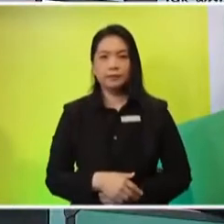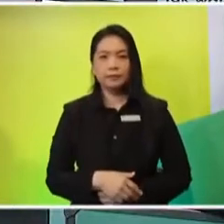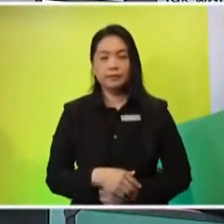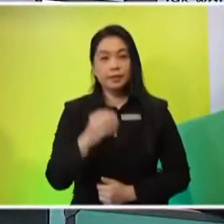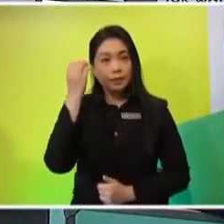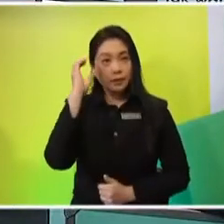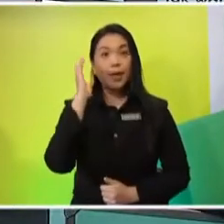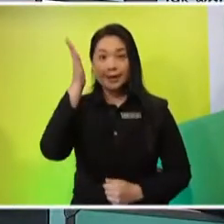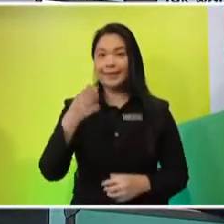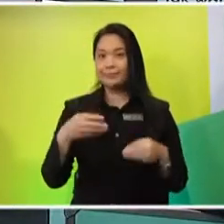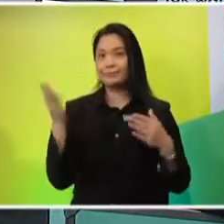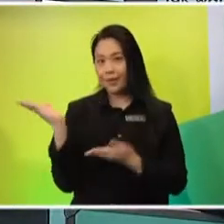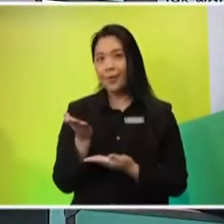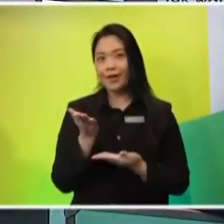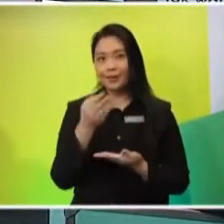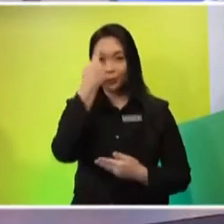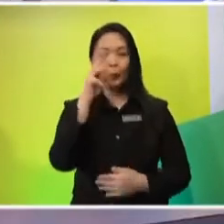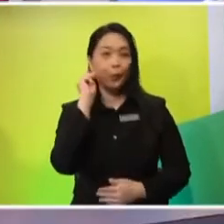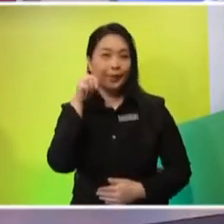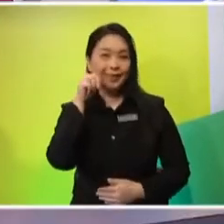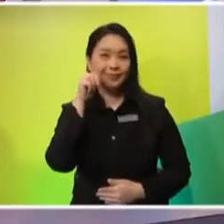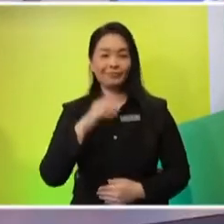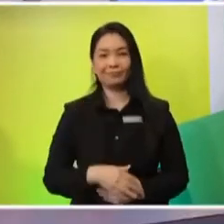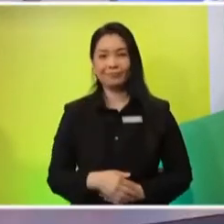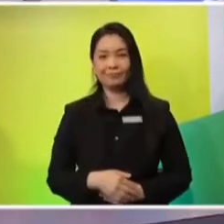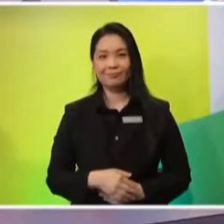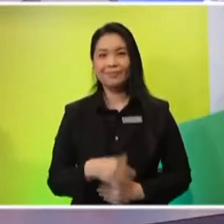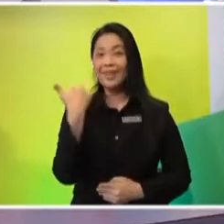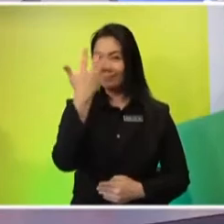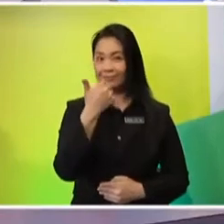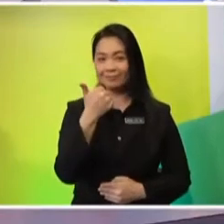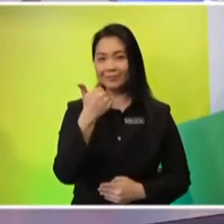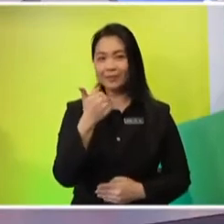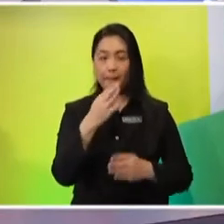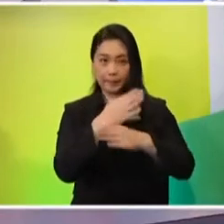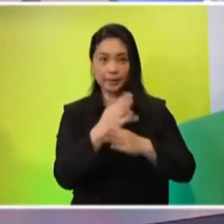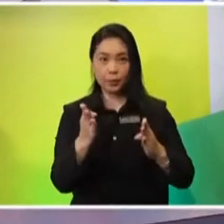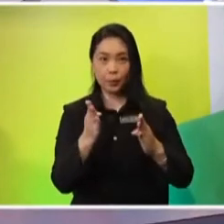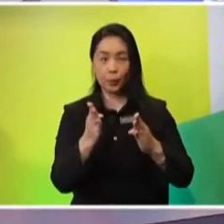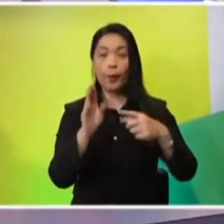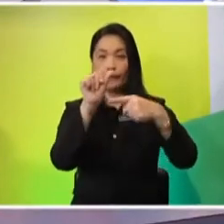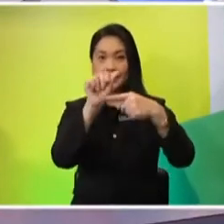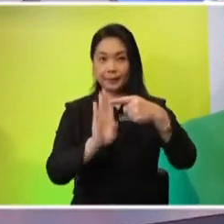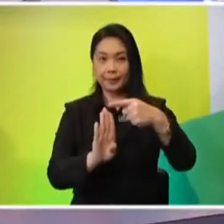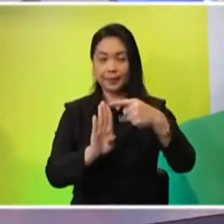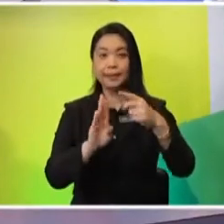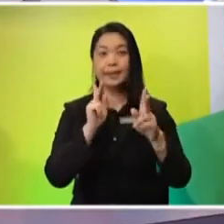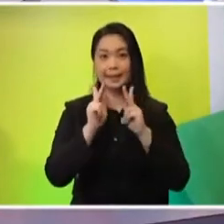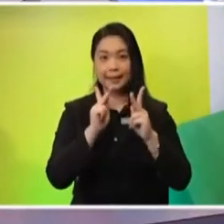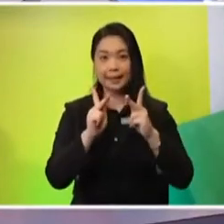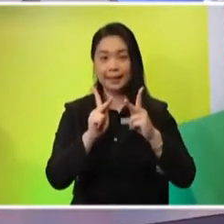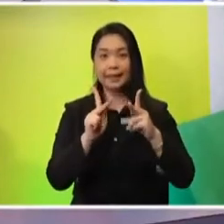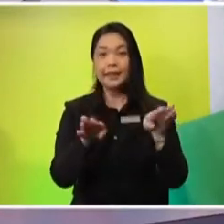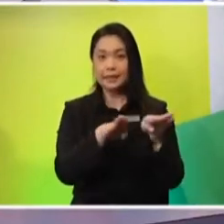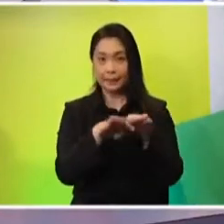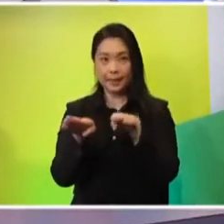bawa untuk Mira. Ya, cikgu. Wah, okay. Macam tu ke, cikgu? Tak? Cantik. Ya. Bentuk pecahan kita katakan sebagai